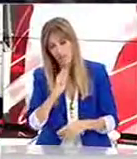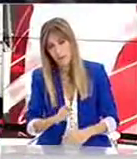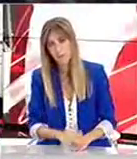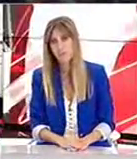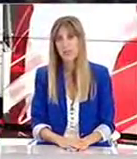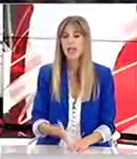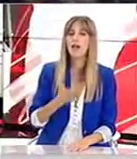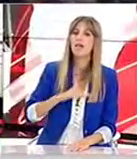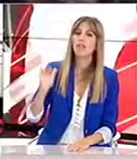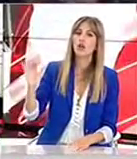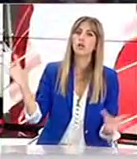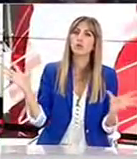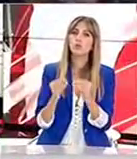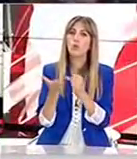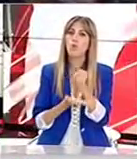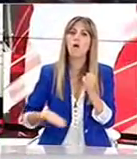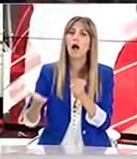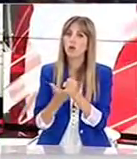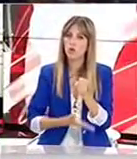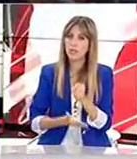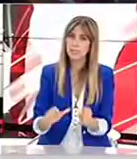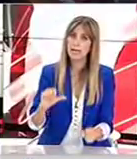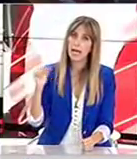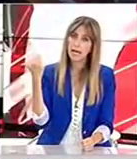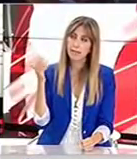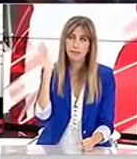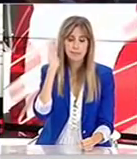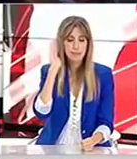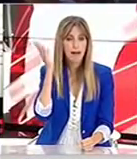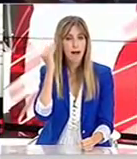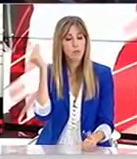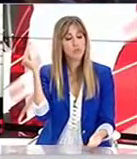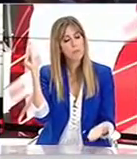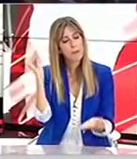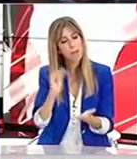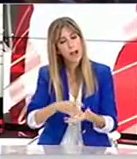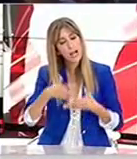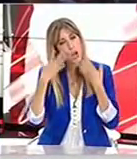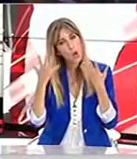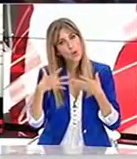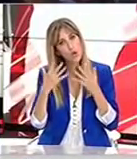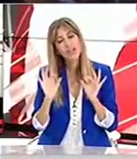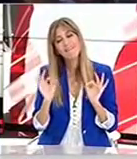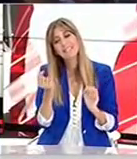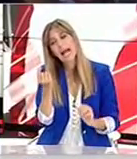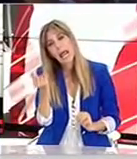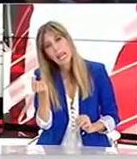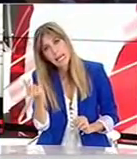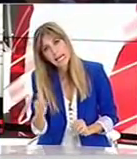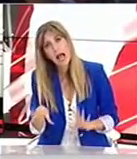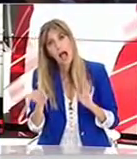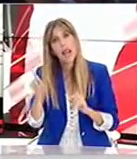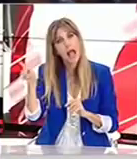τον οποίο ακούσαμε χθες πάλι εξαγγελίες. Λίγες βέβαια, αλλά ακούσαμε εξαγγελίες. Όσο ήσασταν στην